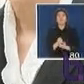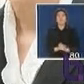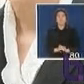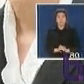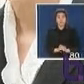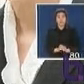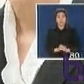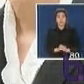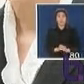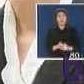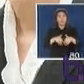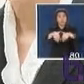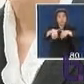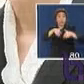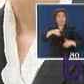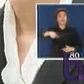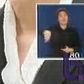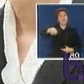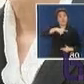เคารพค่ะ